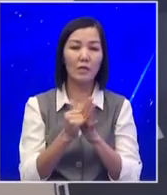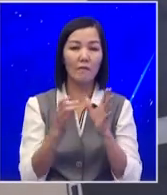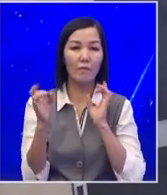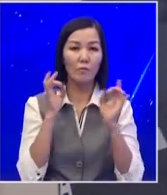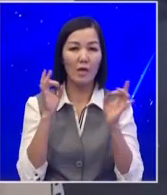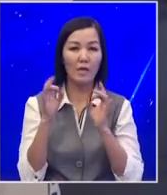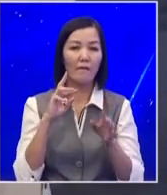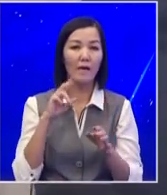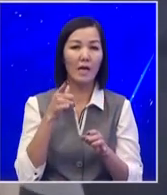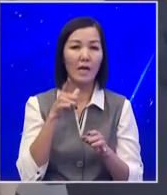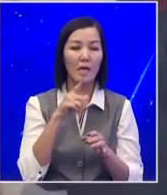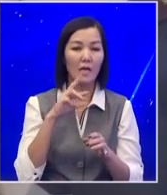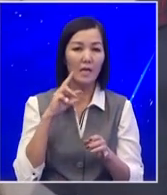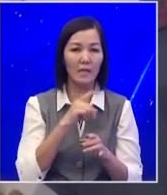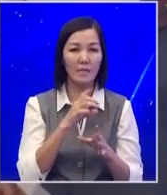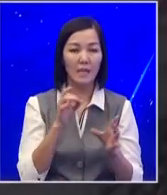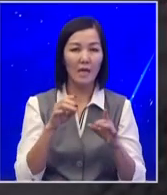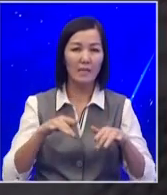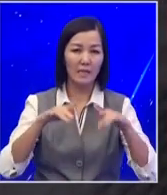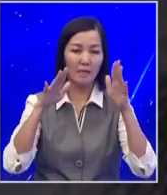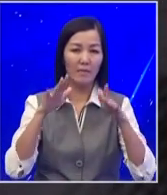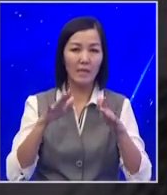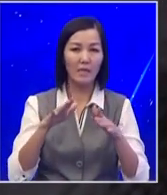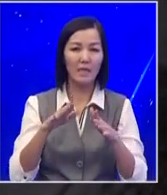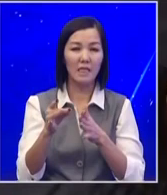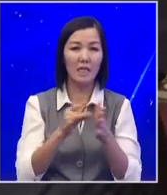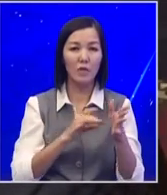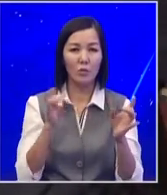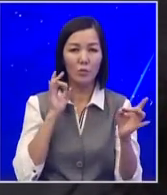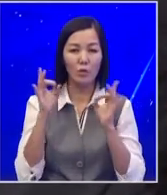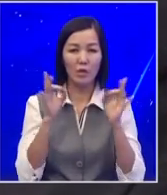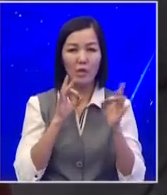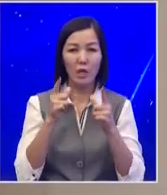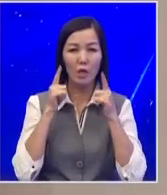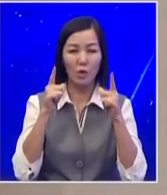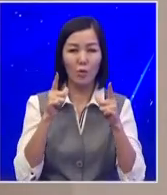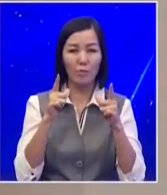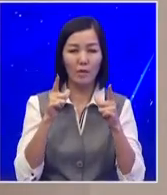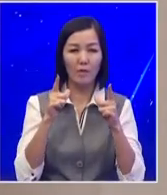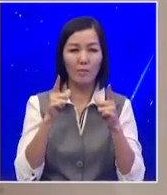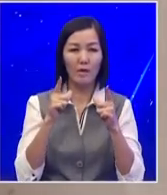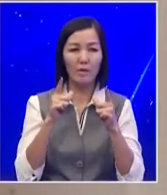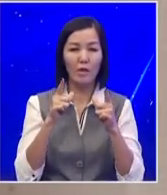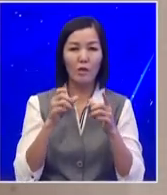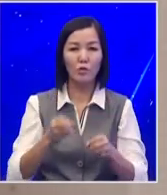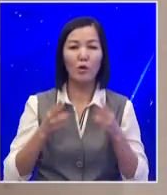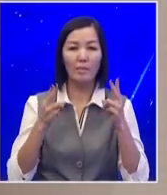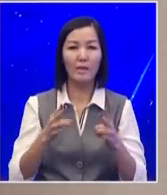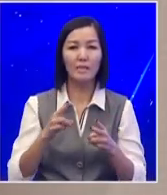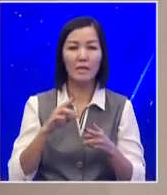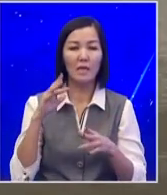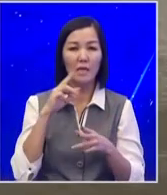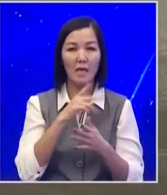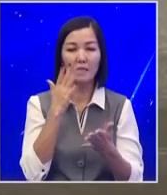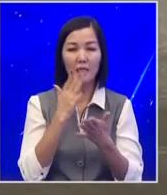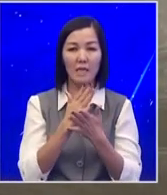угарного газа. В случае малейшего задымления помещения устройство предупреждает хозяев громким звуковым сигналом о выявлении опасной концентрации в воздухе.